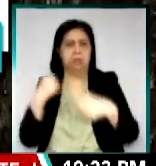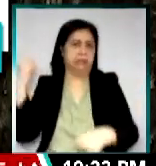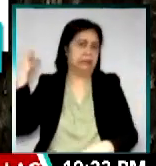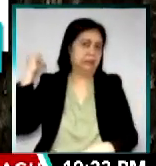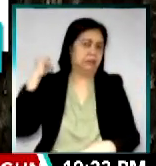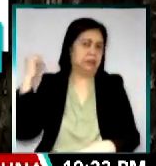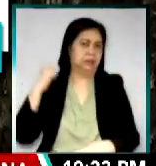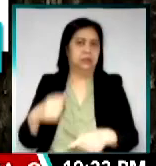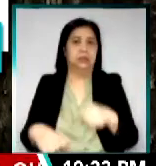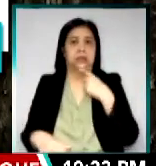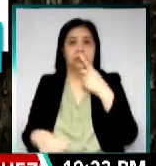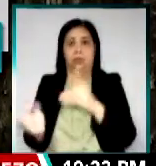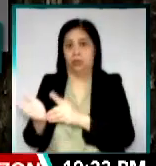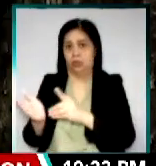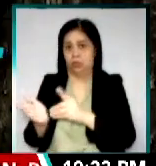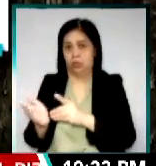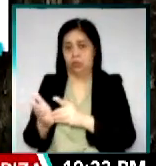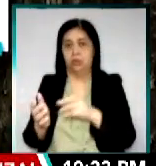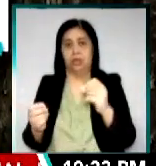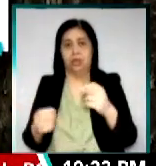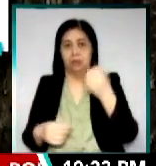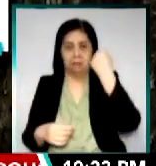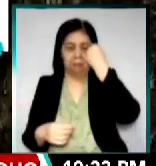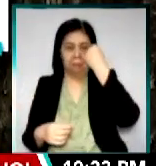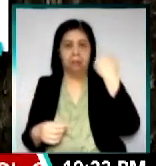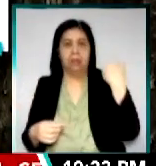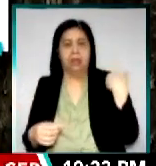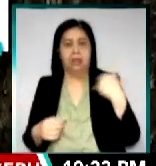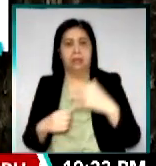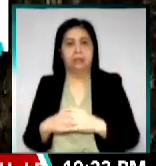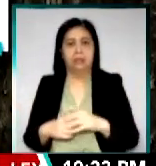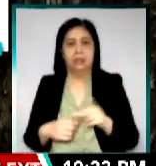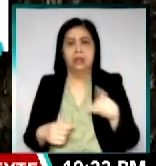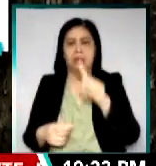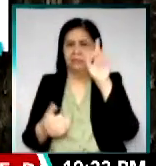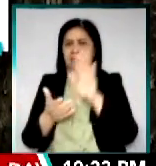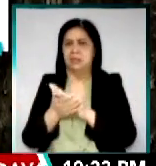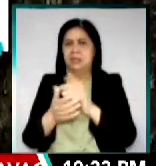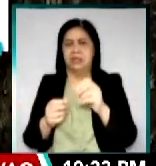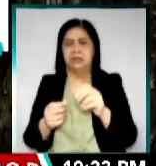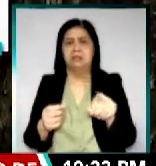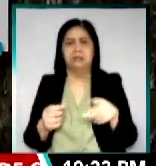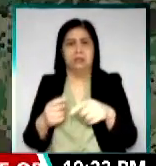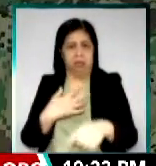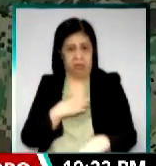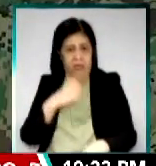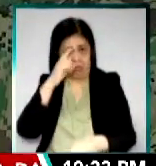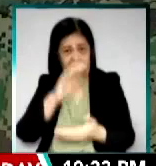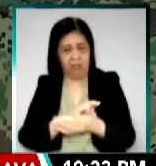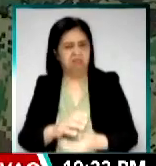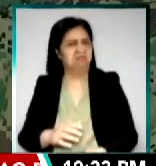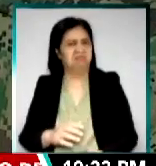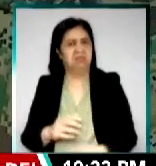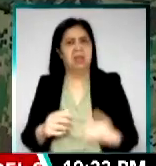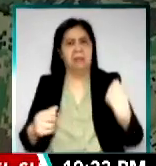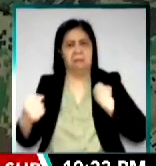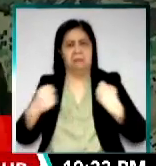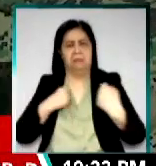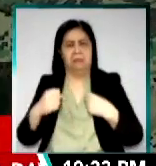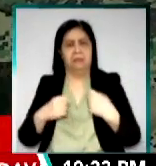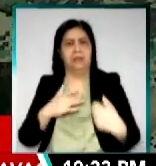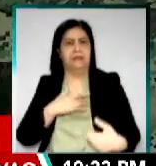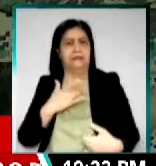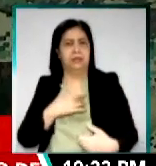doktor. At saka may black eye dito. Ang iyo ba ay naniniwala na namatay sa heat stroke yung anak ko? Hindi po, sa bugbog. Nakaramdam siya ng difficulty